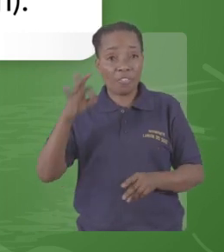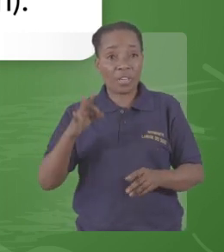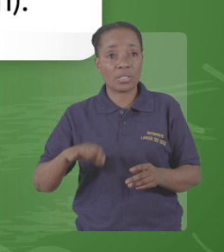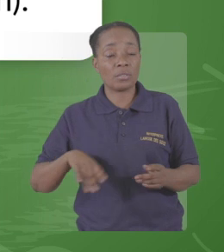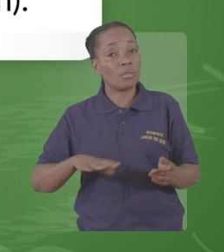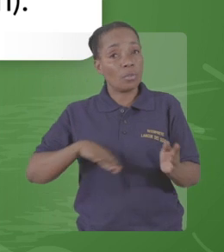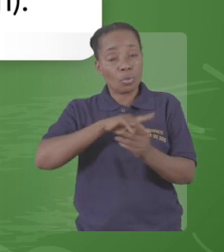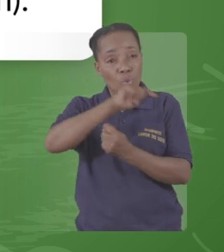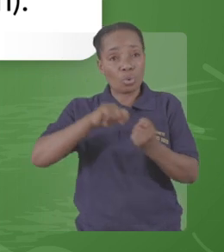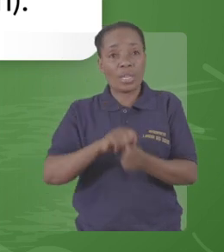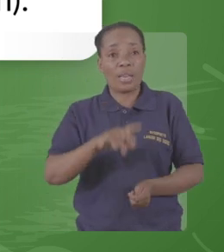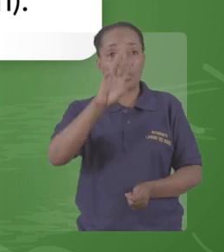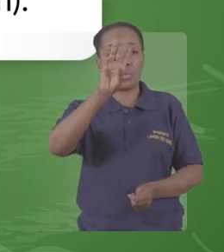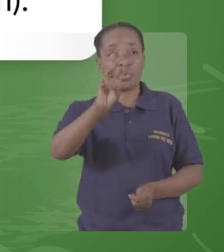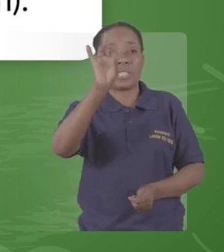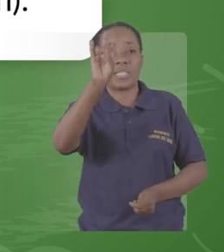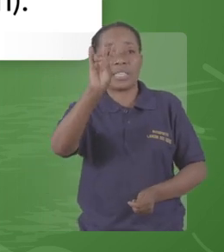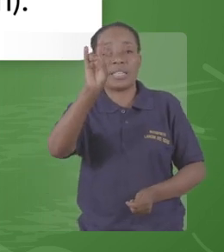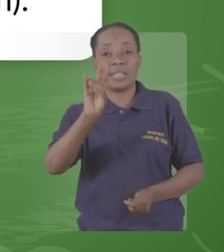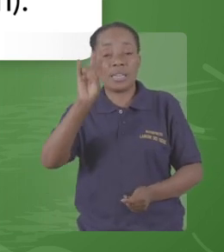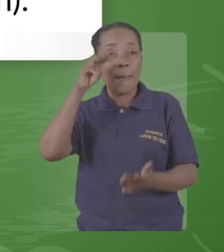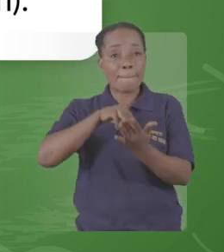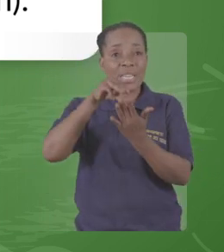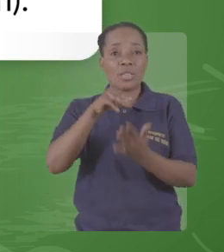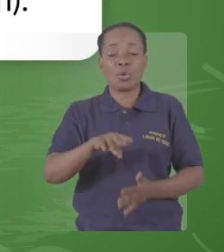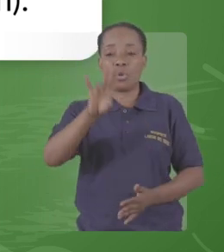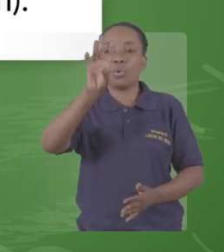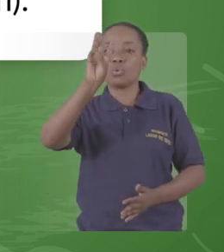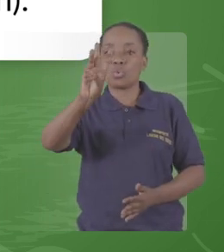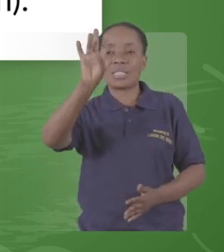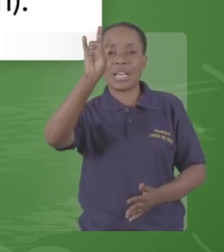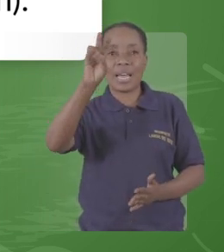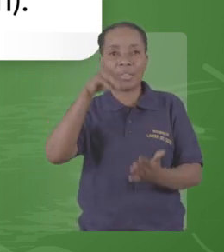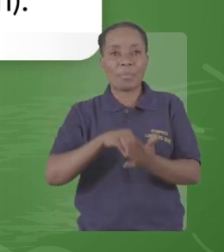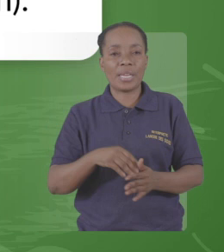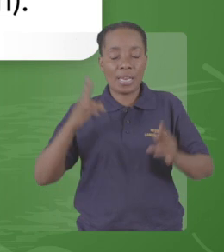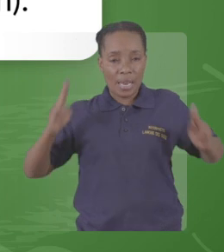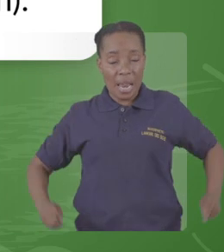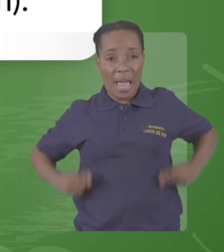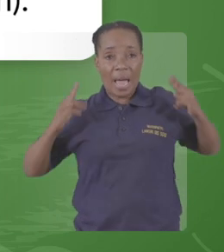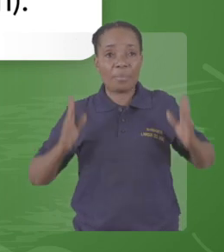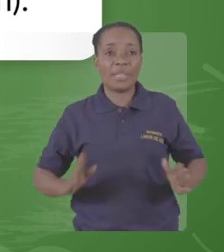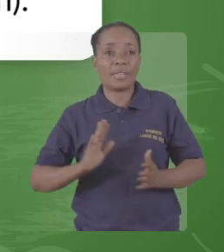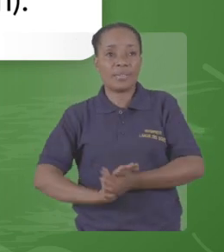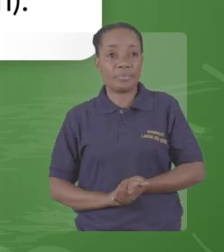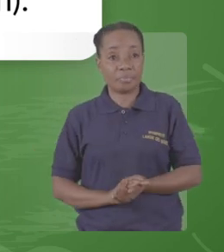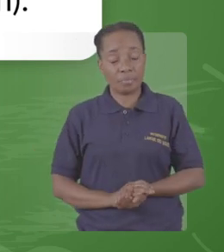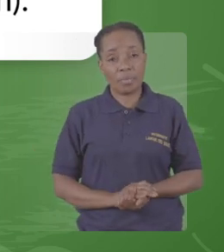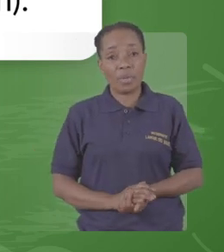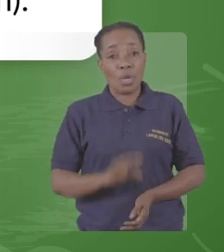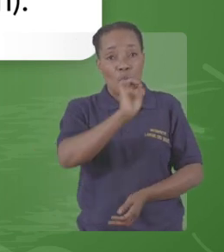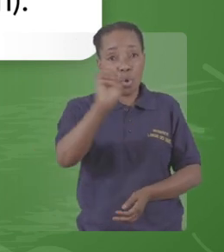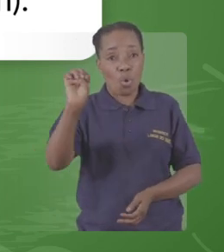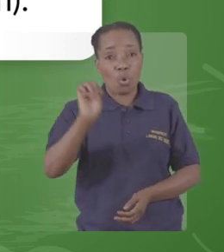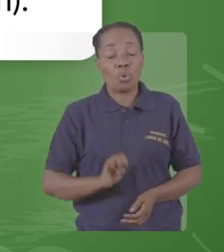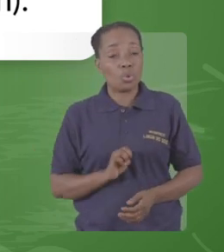000 habitants, avec une classe moyenne importante, représentant un marché de consommation de qualité, doté d'un